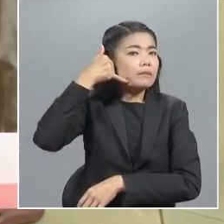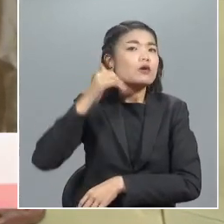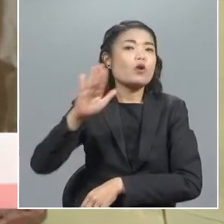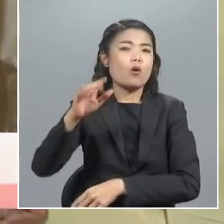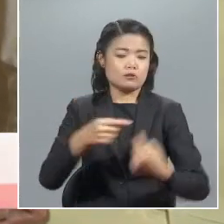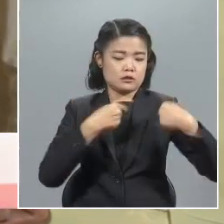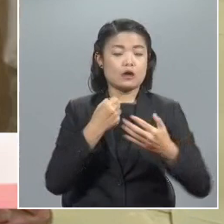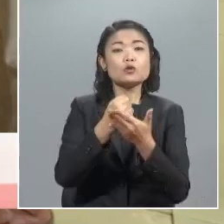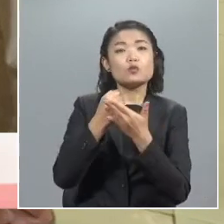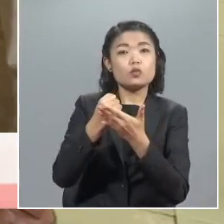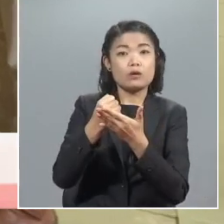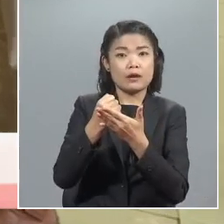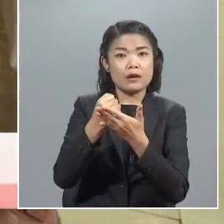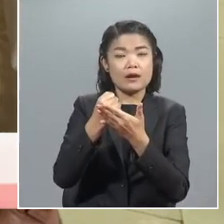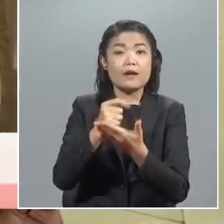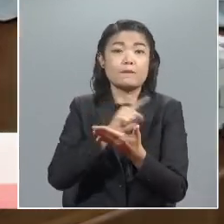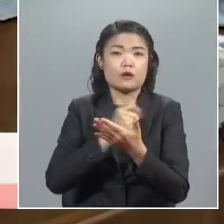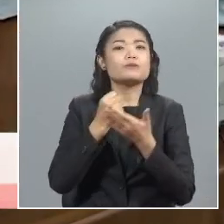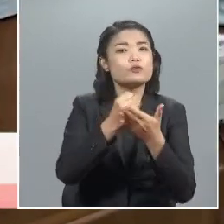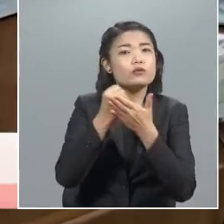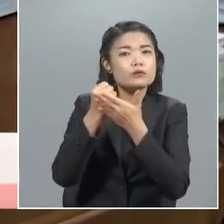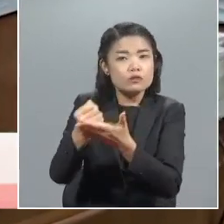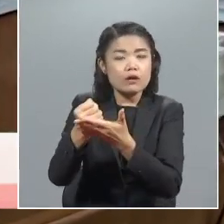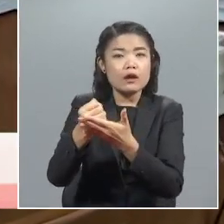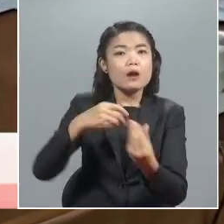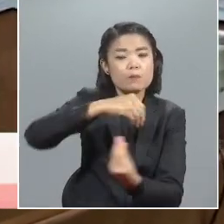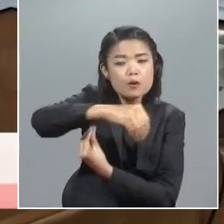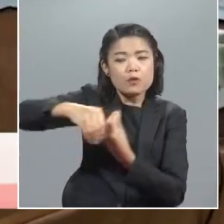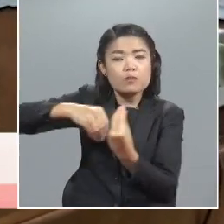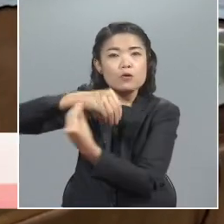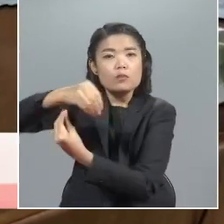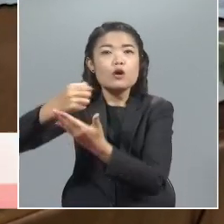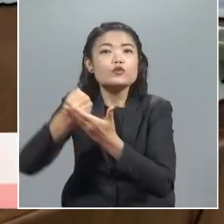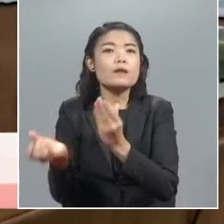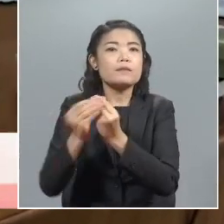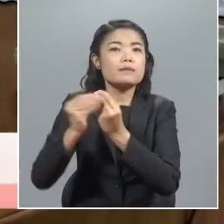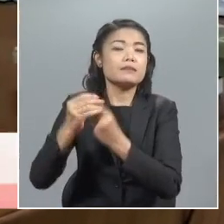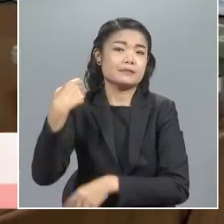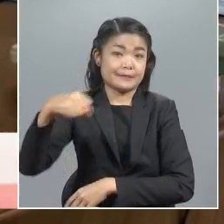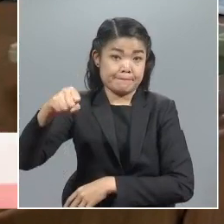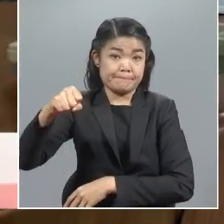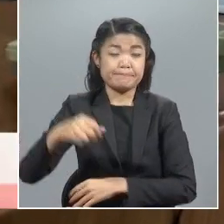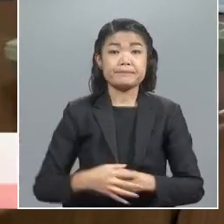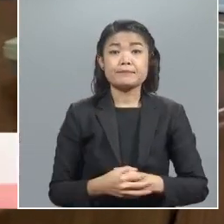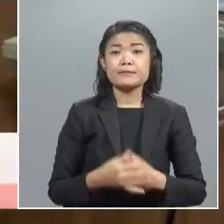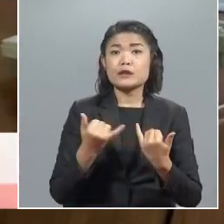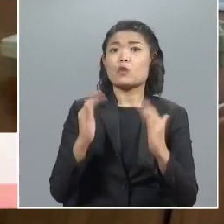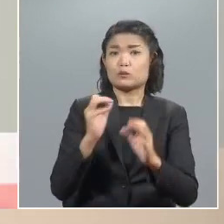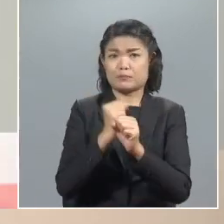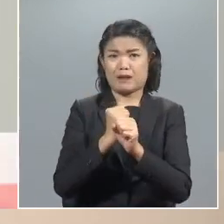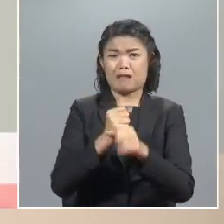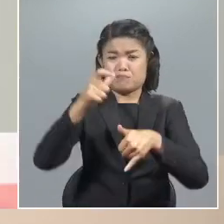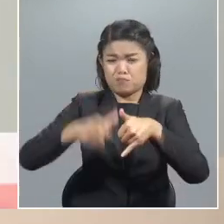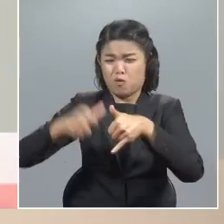อาสาทั่วประเทศก็จะทำให้แต่ละเวเนี่ยมีคนช่วยรับอีก 10คู่สายและก็ยืนยันนะคะว่าเจ้าหน้าที่ทุกคนทำ